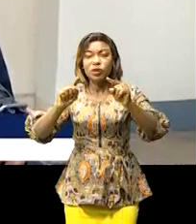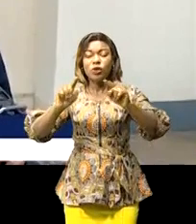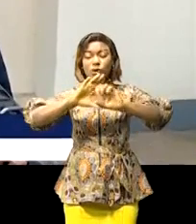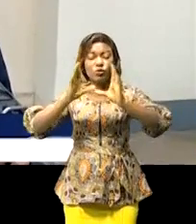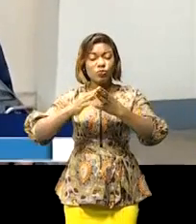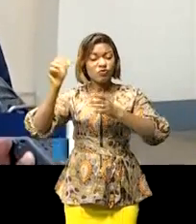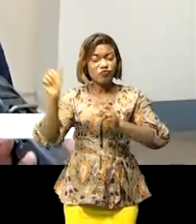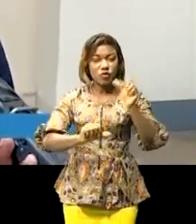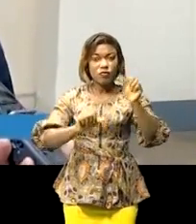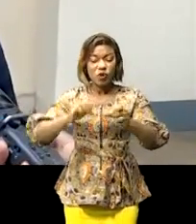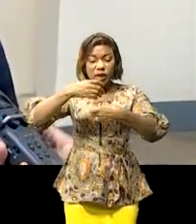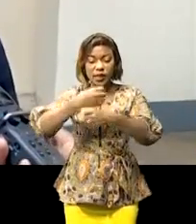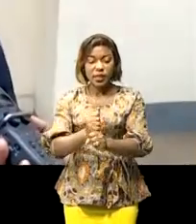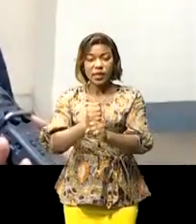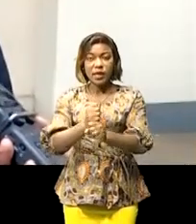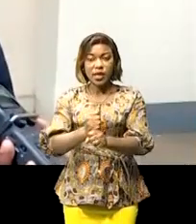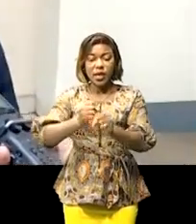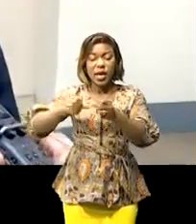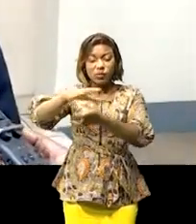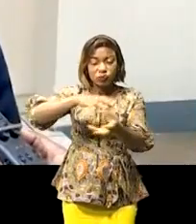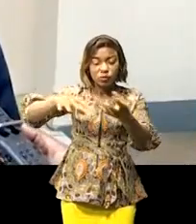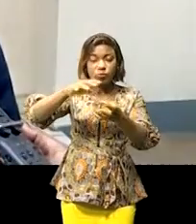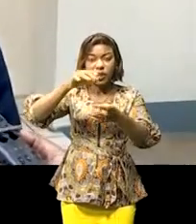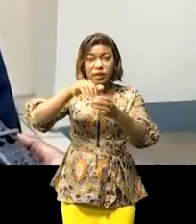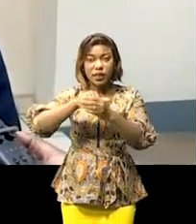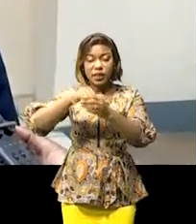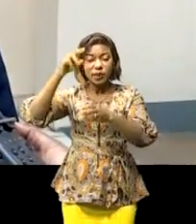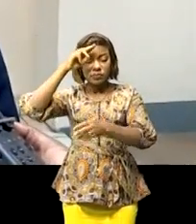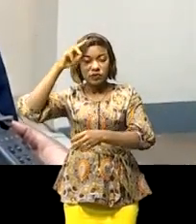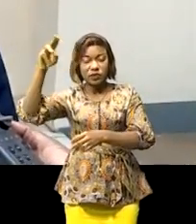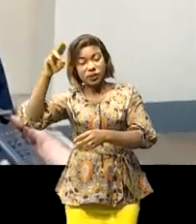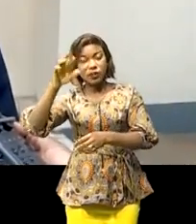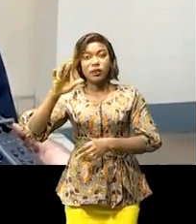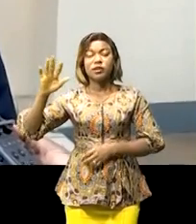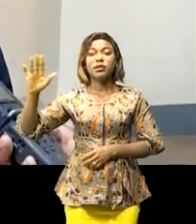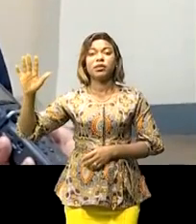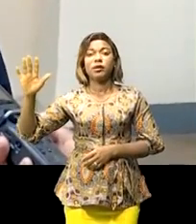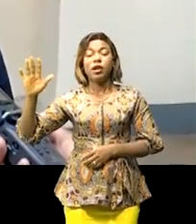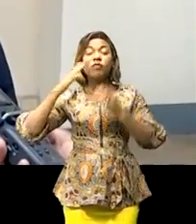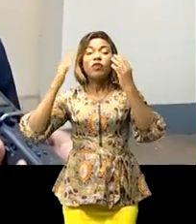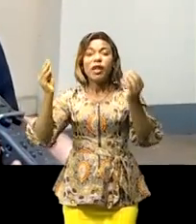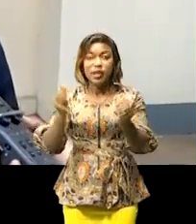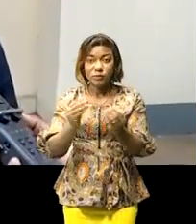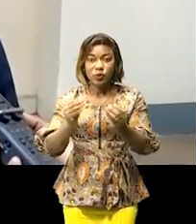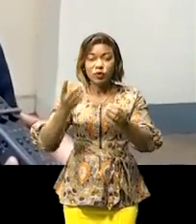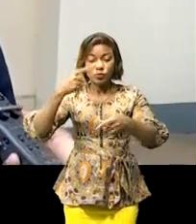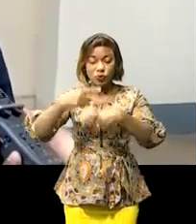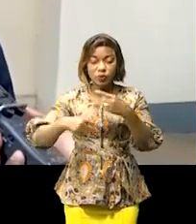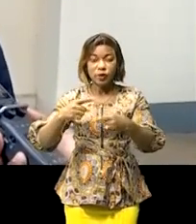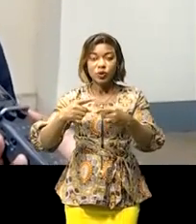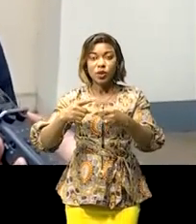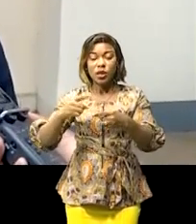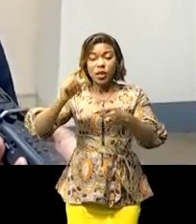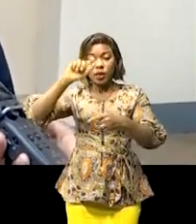ceux qui cherchent à créer un climat malsain au sein de notre alma mater. En dépit des instructions